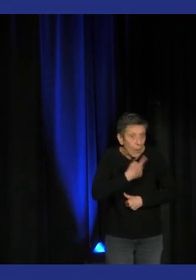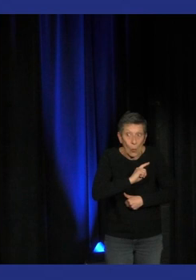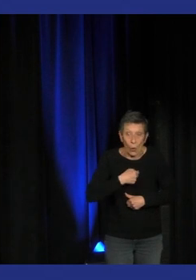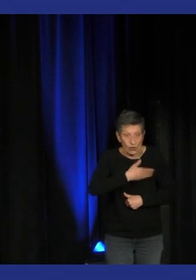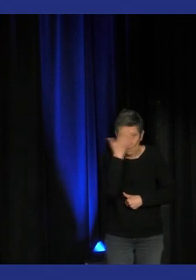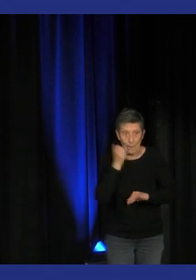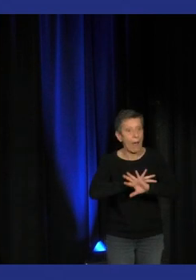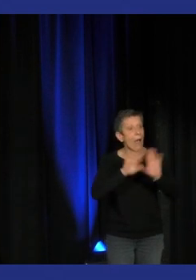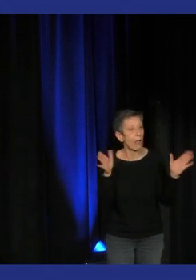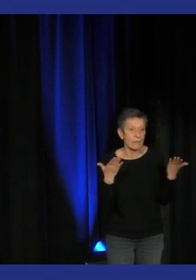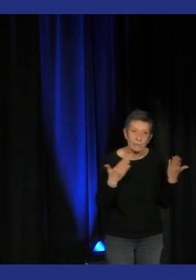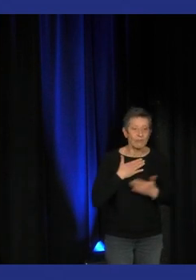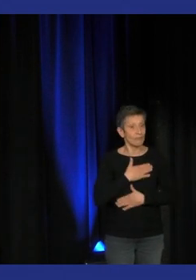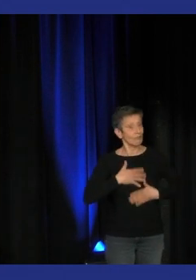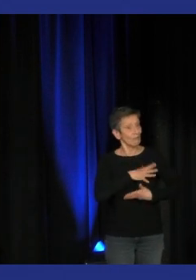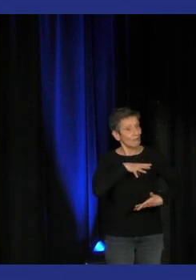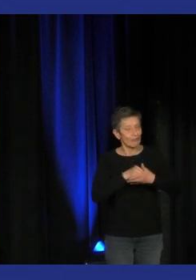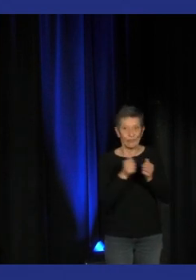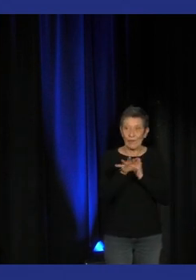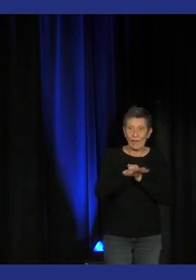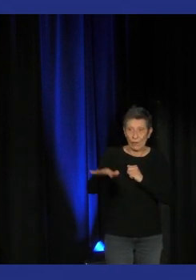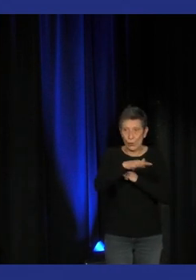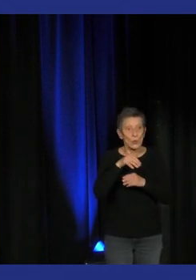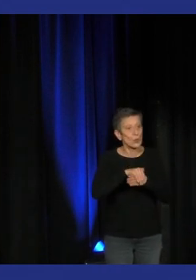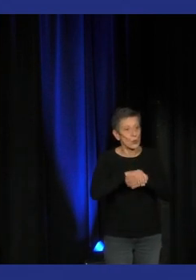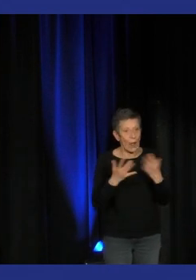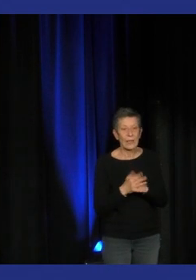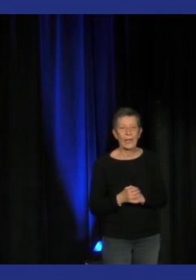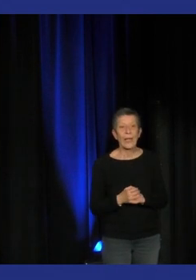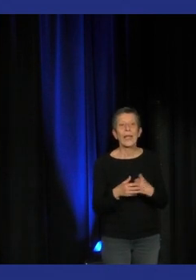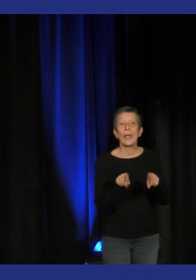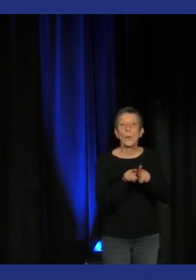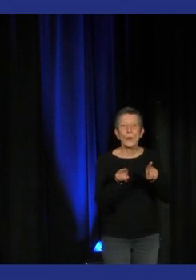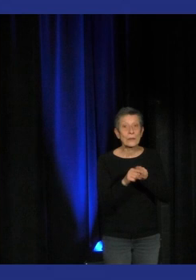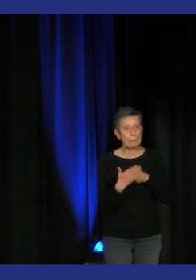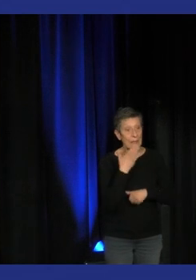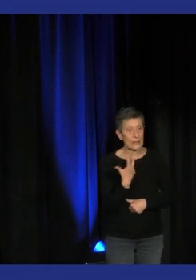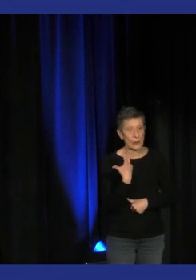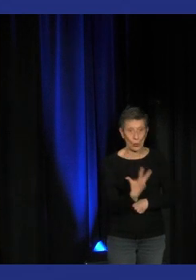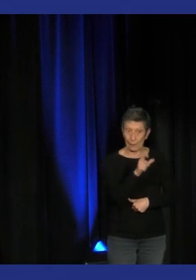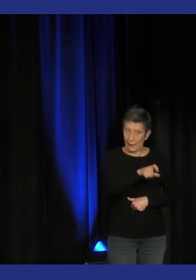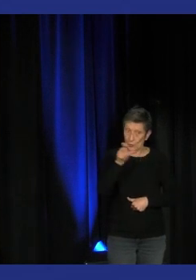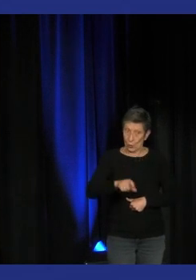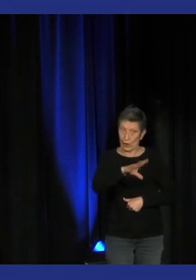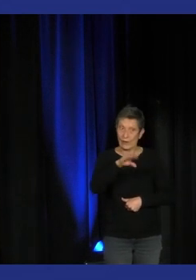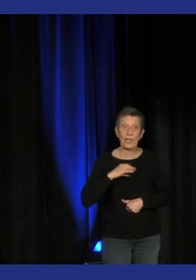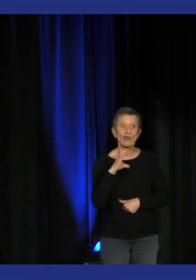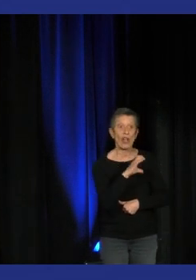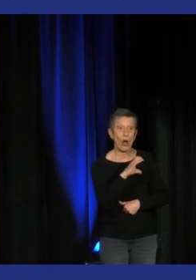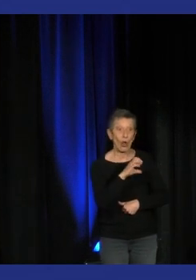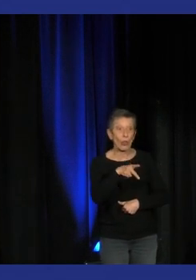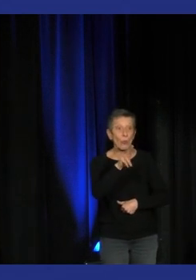soir. Et puis, bien sûr, je tiens désormais à remercier les trois invités, hein, Charlotte Puisieux, vous verrez